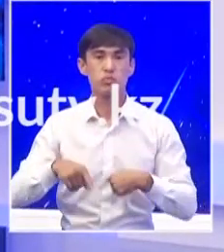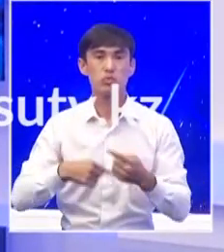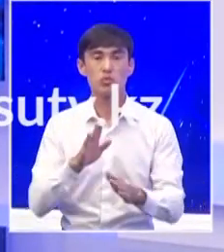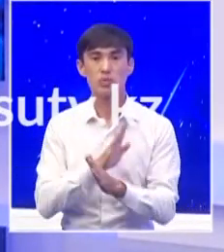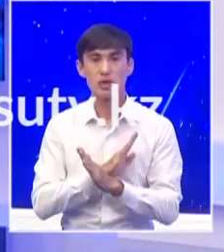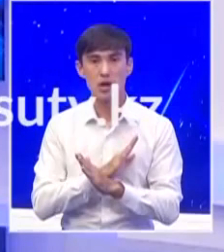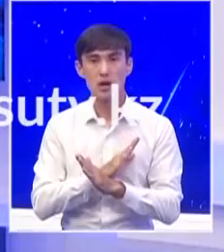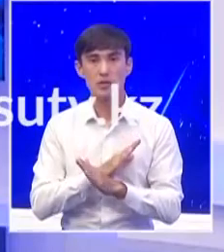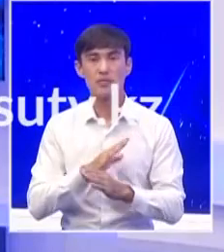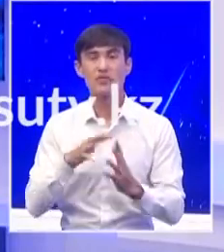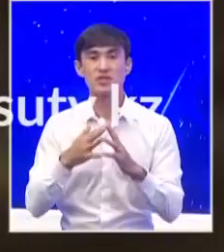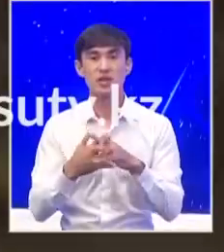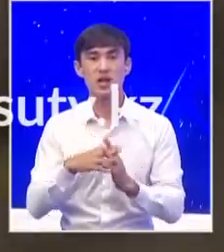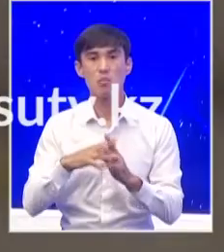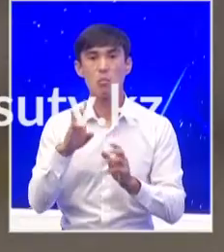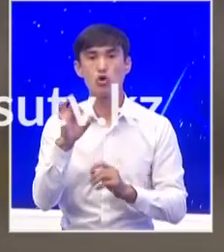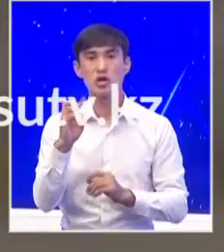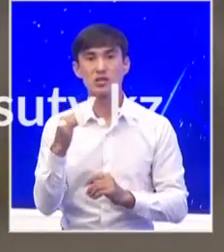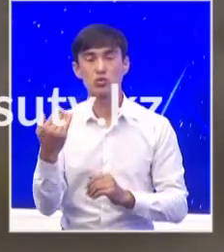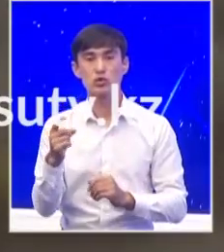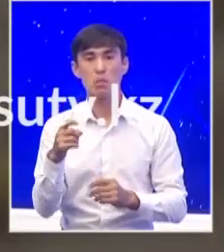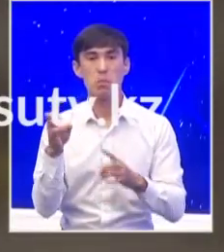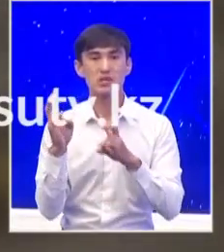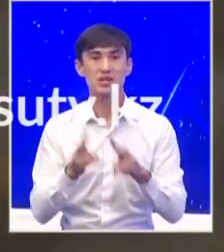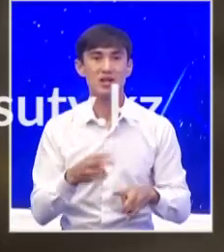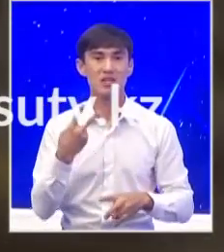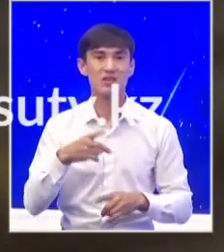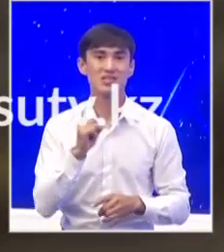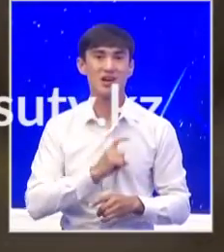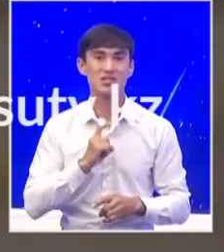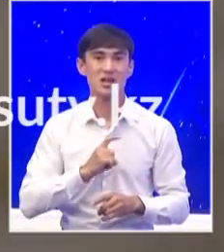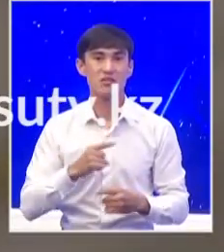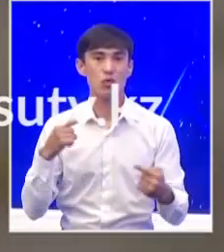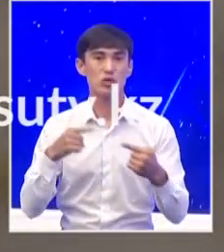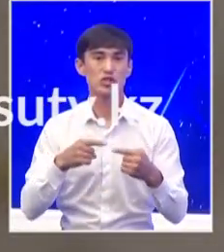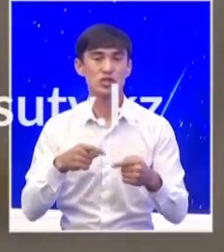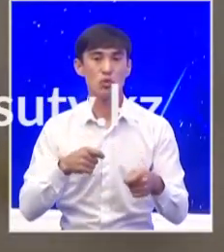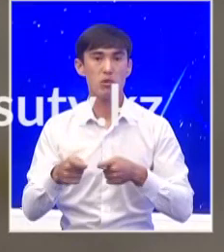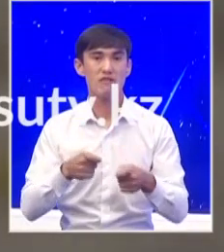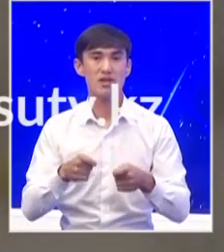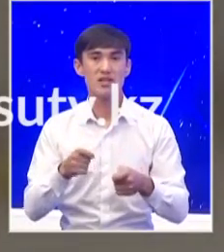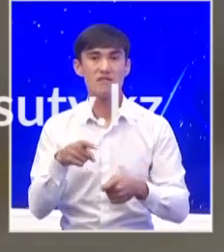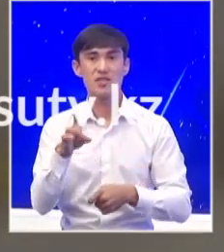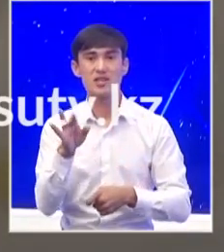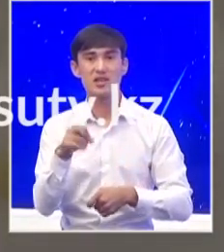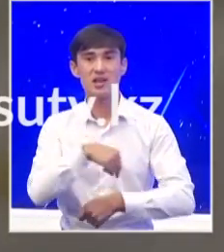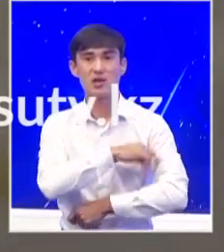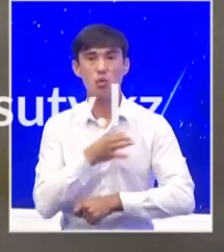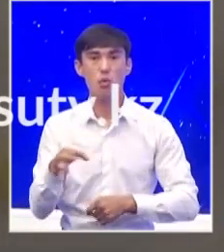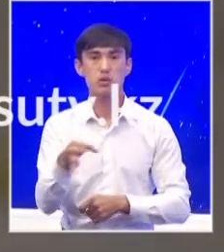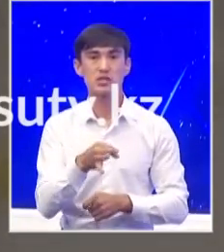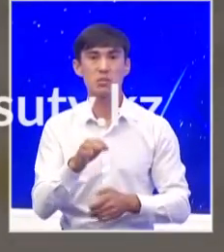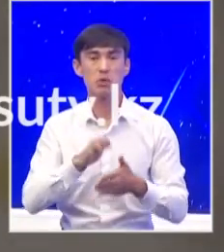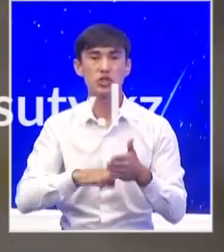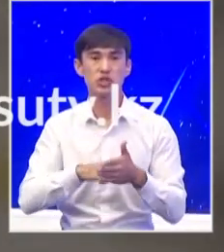селе Буржакты уже пострадало 20 хозяйств. Как уточнили в управлении ветеринарии области, причина нашествия в том, что скот